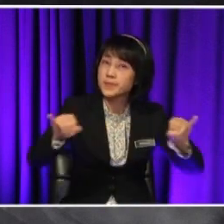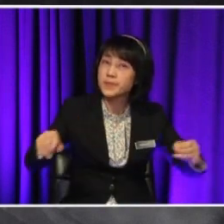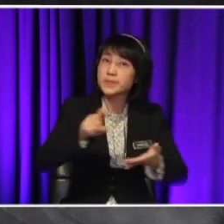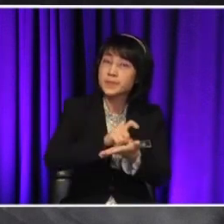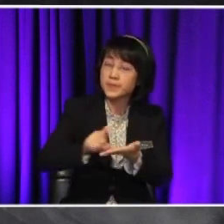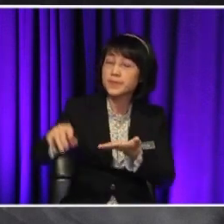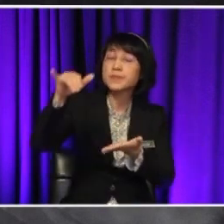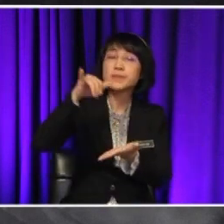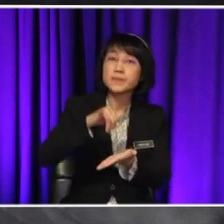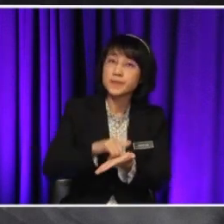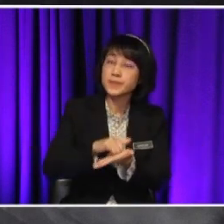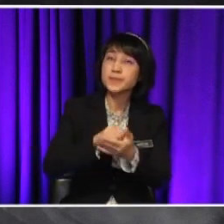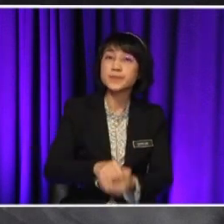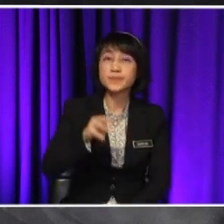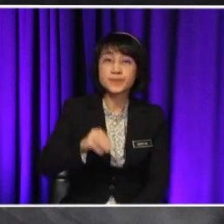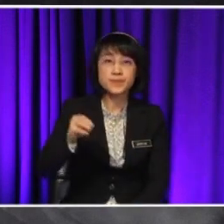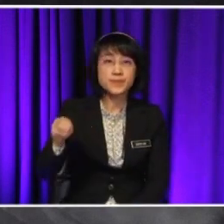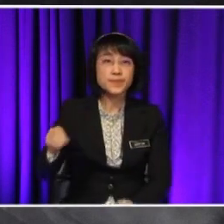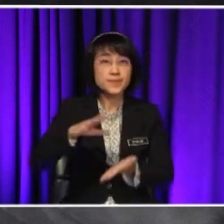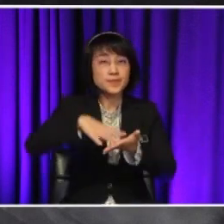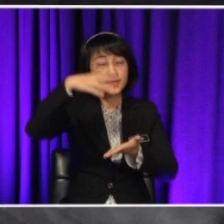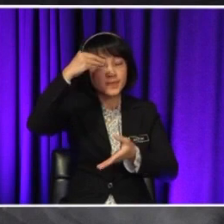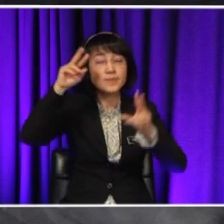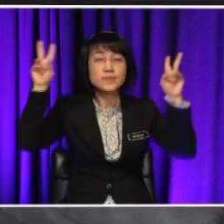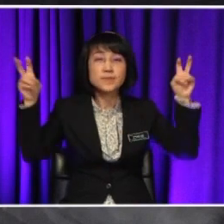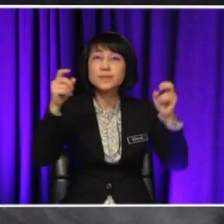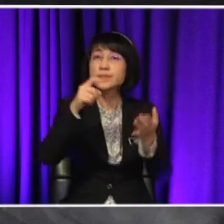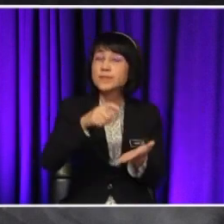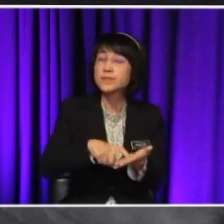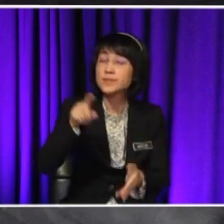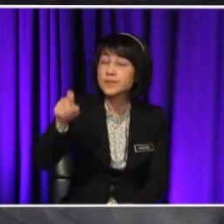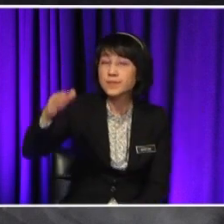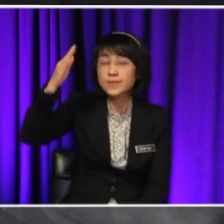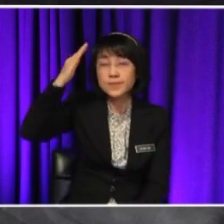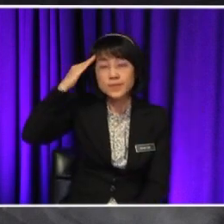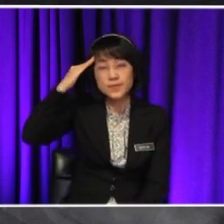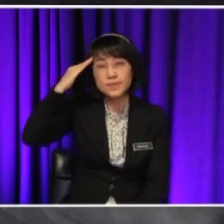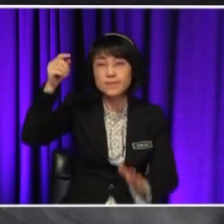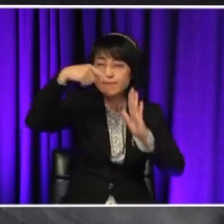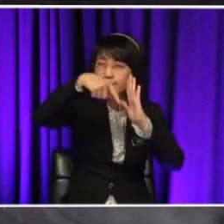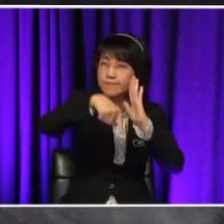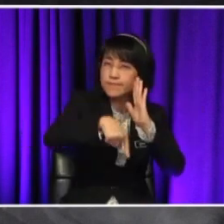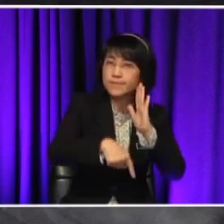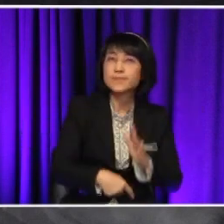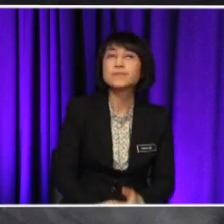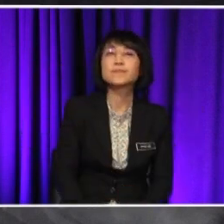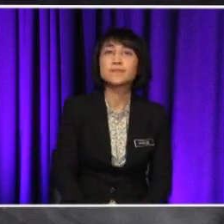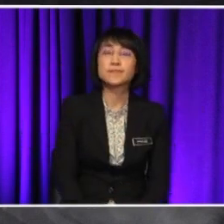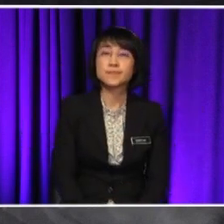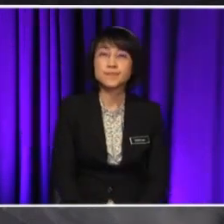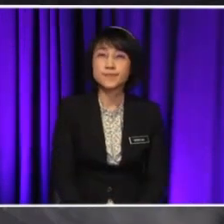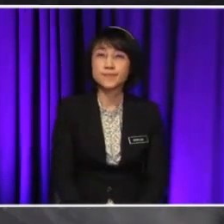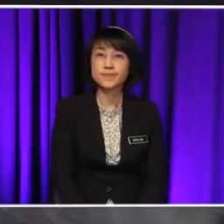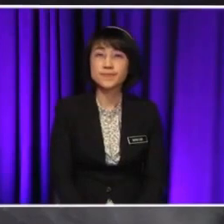batik tersebut. Jadinya murid-murid yang mempelajari tajuk ini, anda perlu mengetahui dengan teliti hal ini.